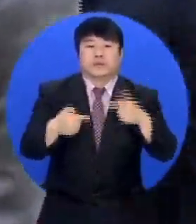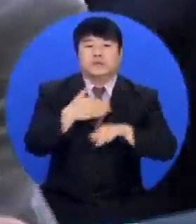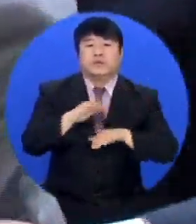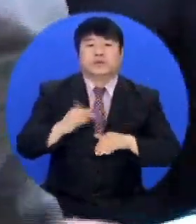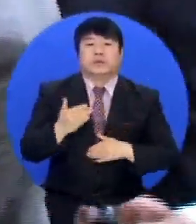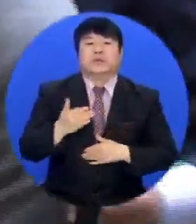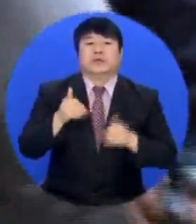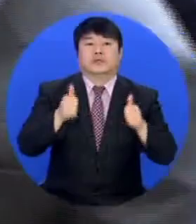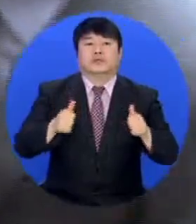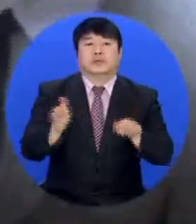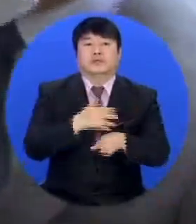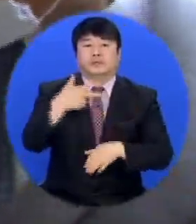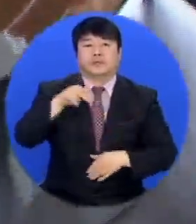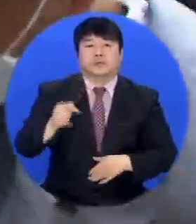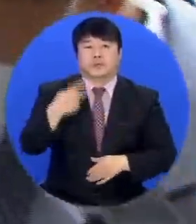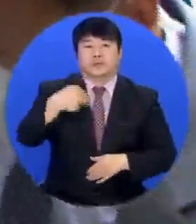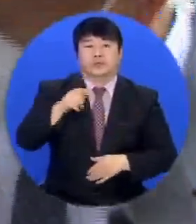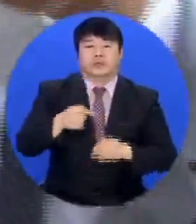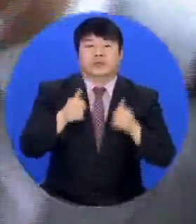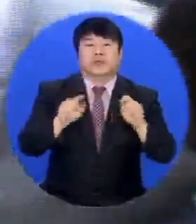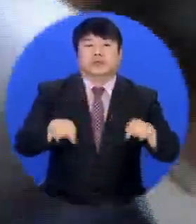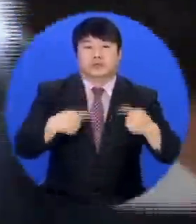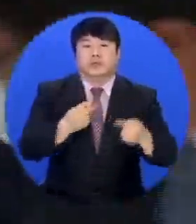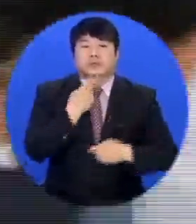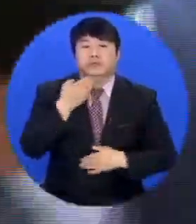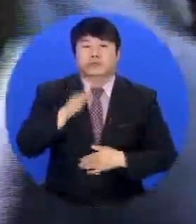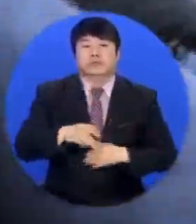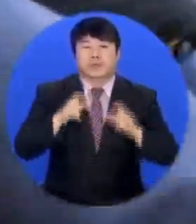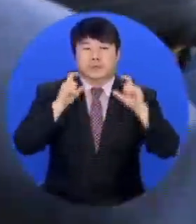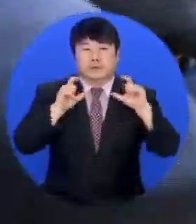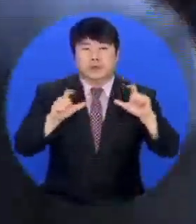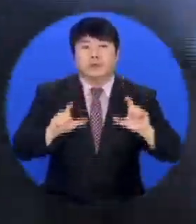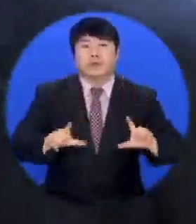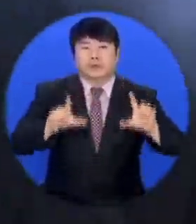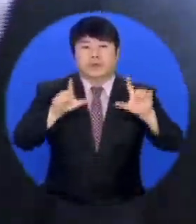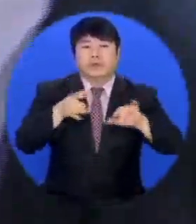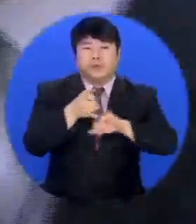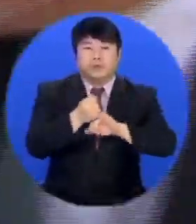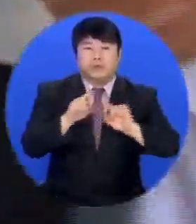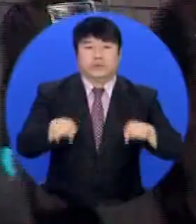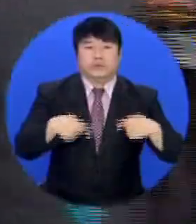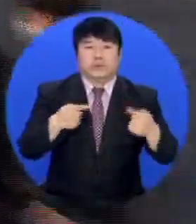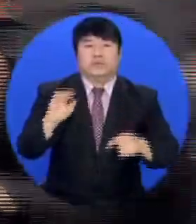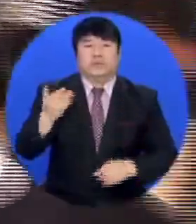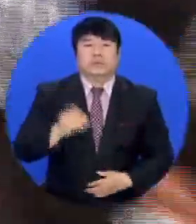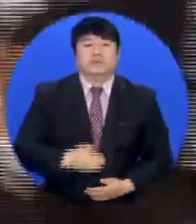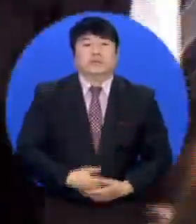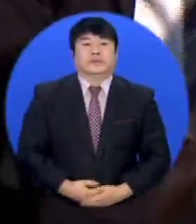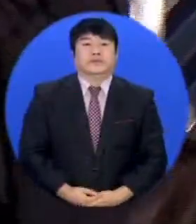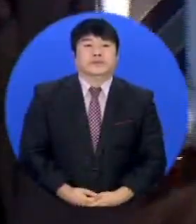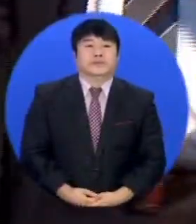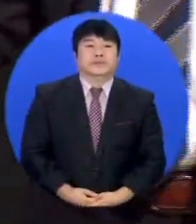예정된 재판부터 전 씨는 불출석하지만 선고 기일에는 반드시 출석해야 합니다.